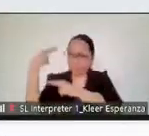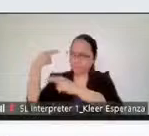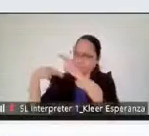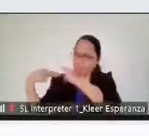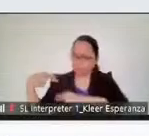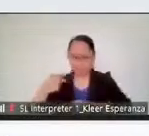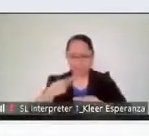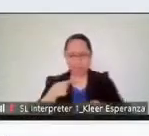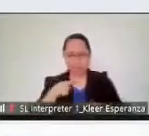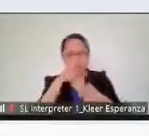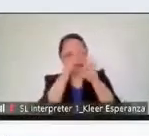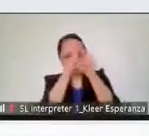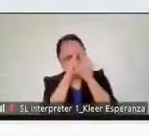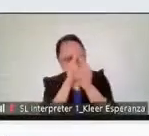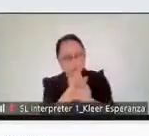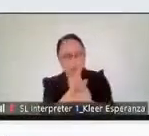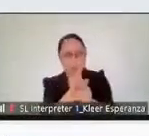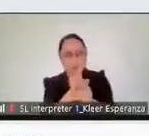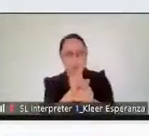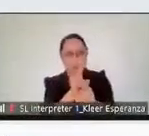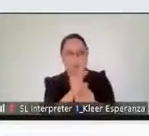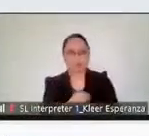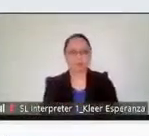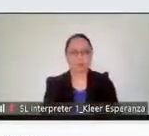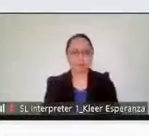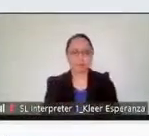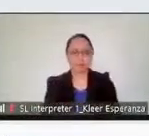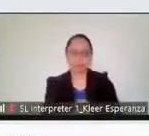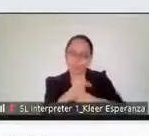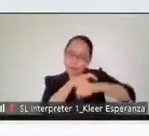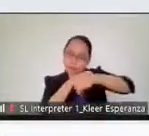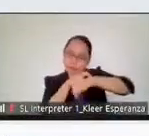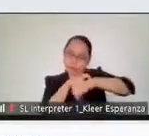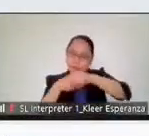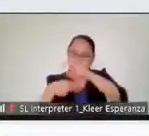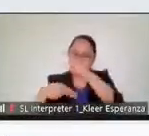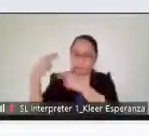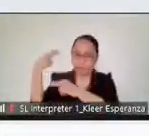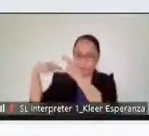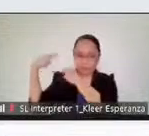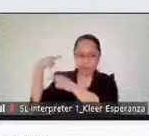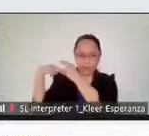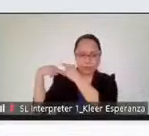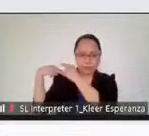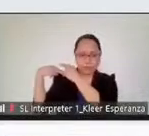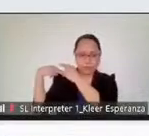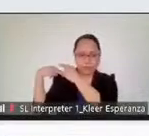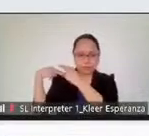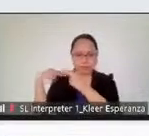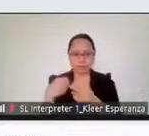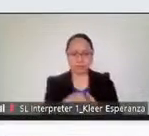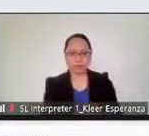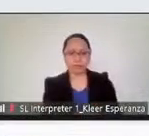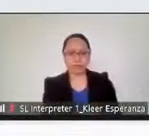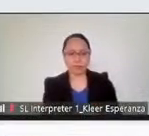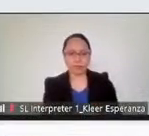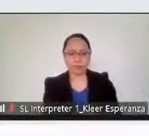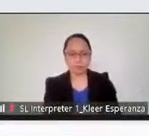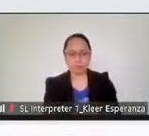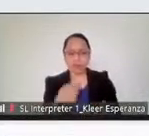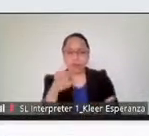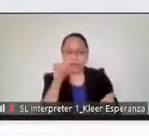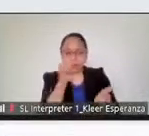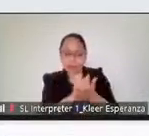Mang parnoy. Hapada-pada amang big-big kin. Ma